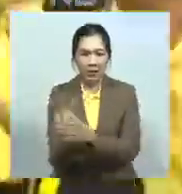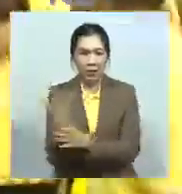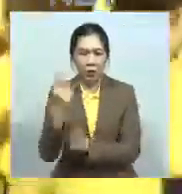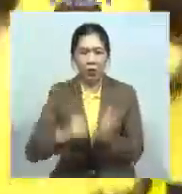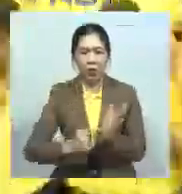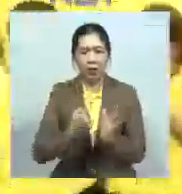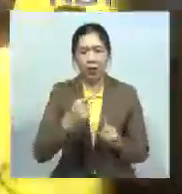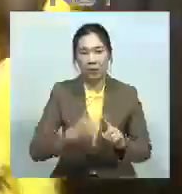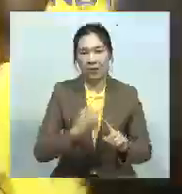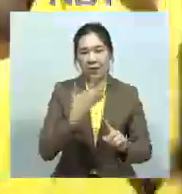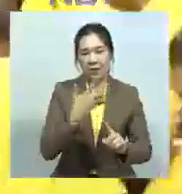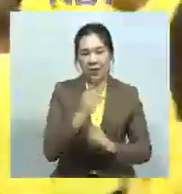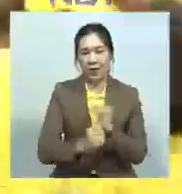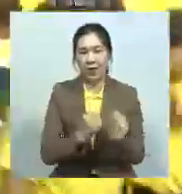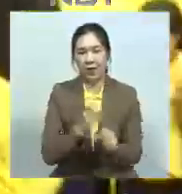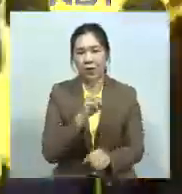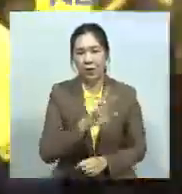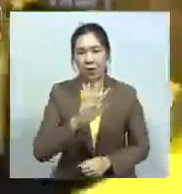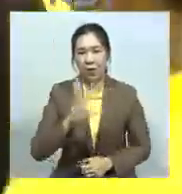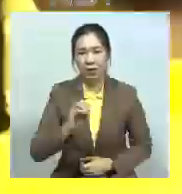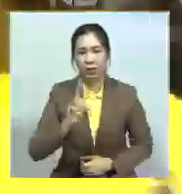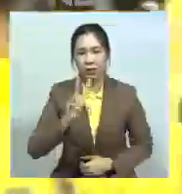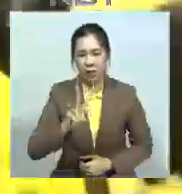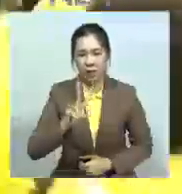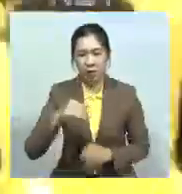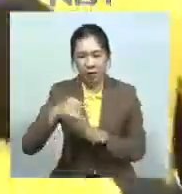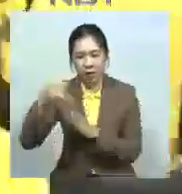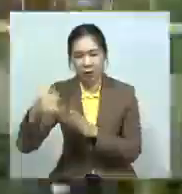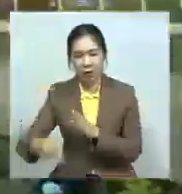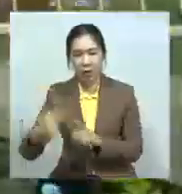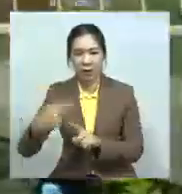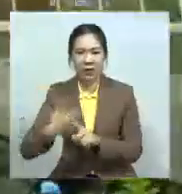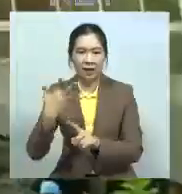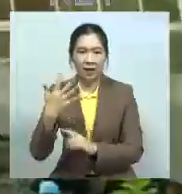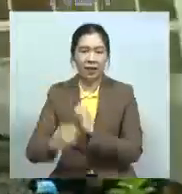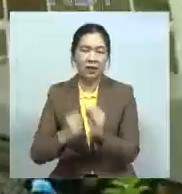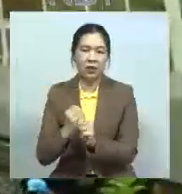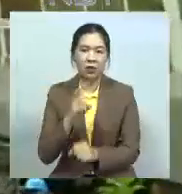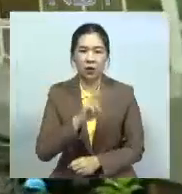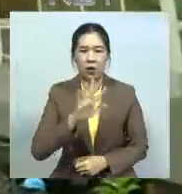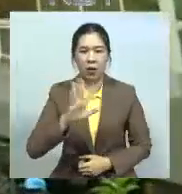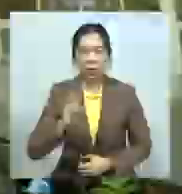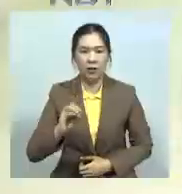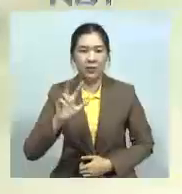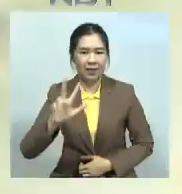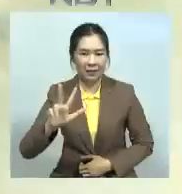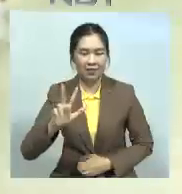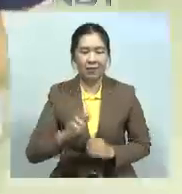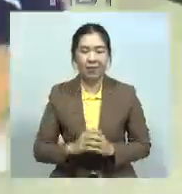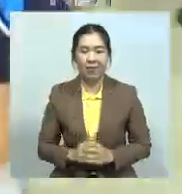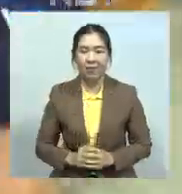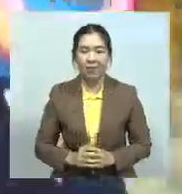ริ่มตั้งแต่เดือนพฤษภาคม2562และจะสิ้นสุดในเดือนพฤษภาคม2563ครับ